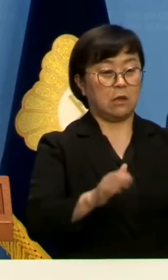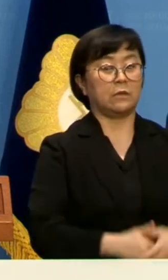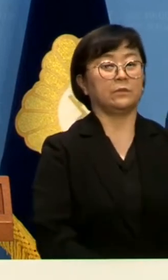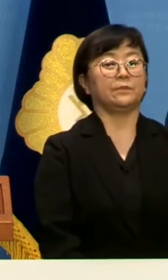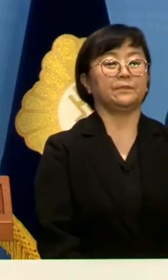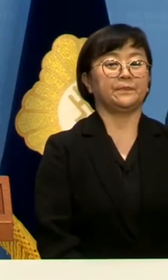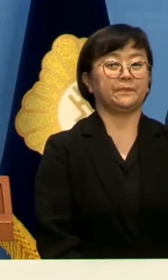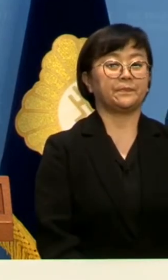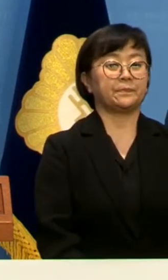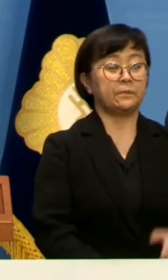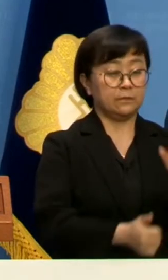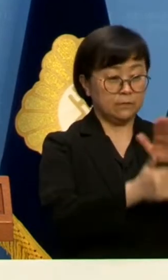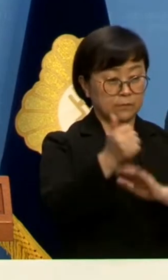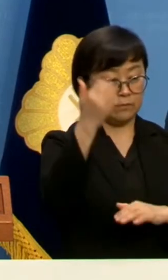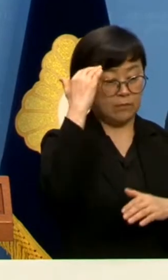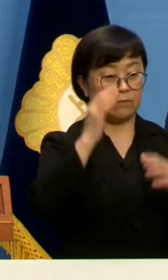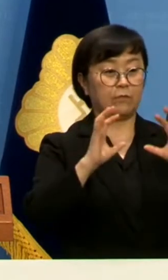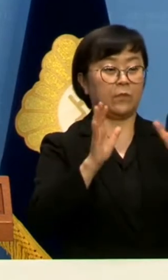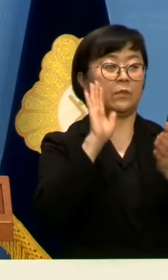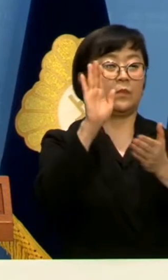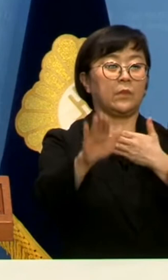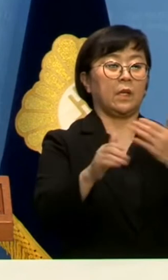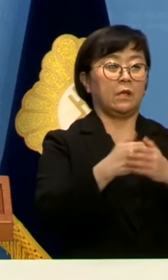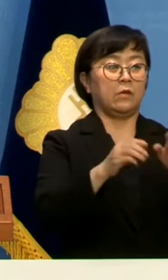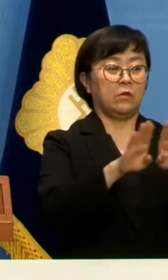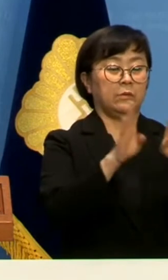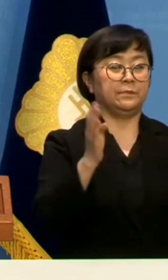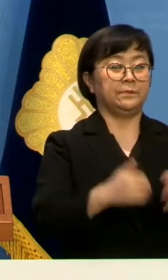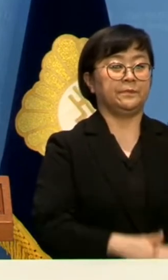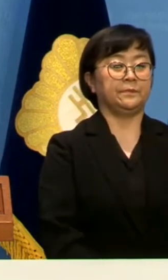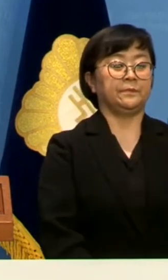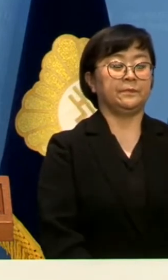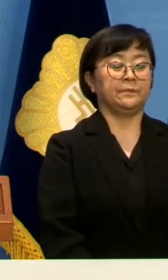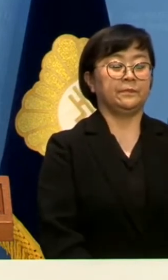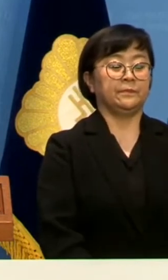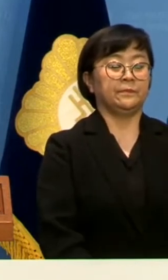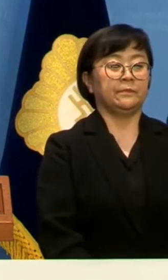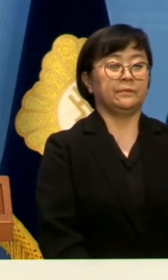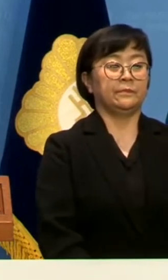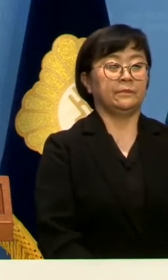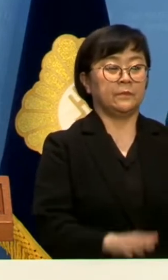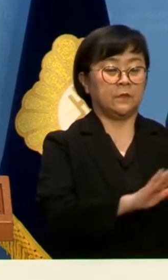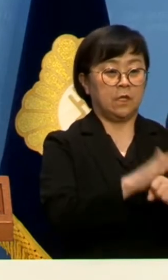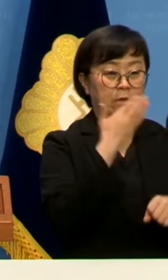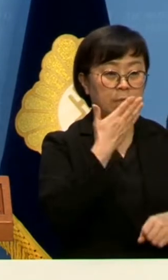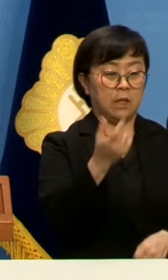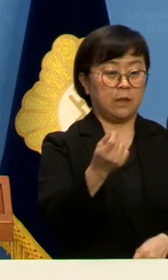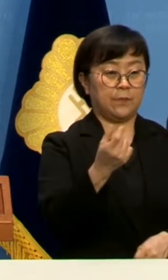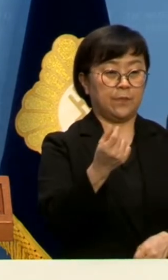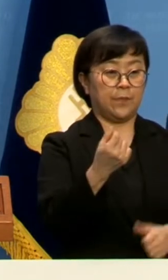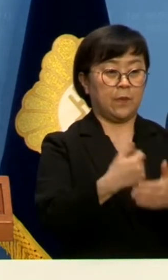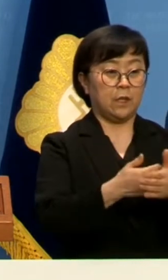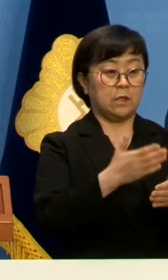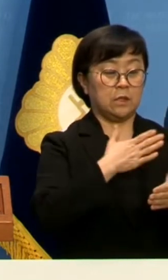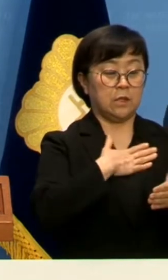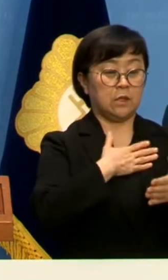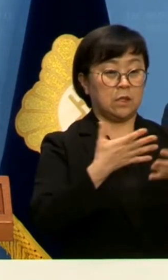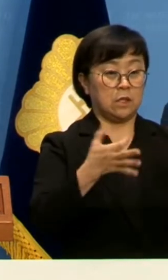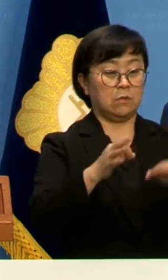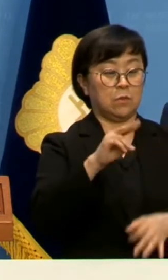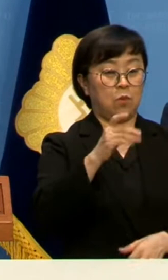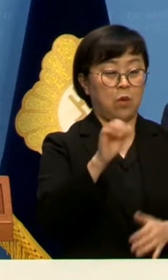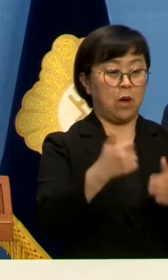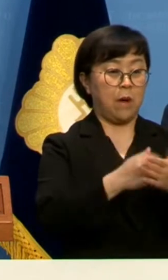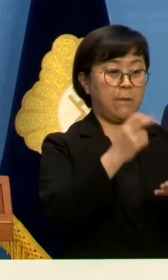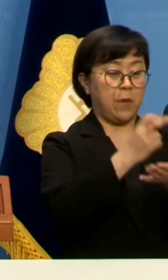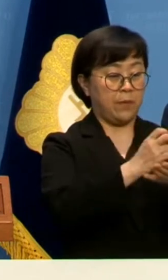해결하겠습니다. 희망찬 대한민국의 미래를 열겠습니다. 제대로 일할 수 있습니다. 저 김동완은